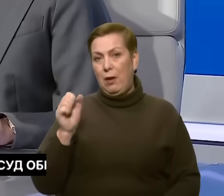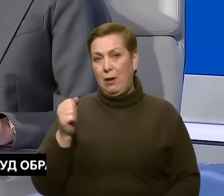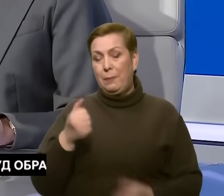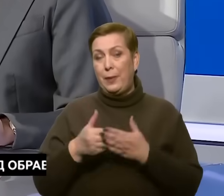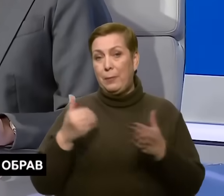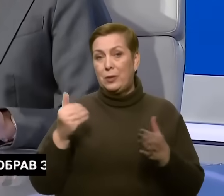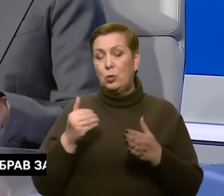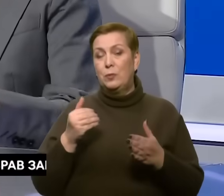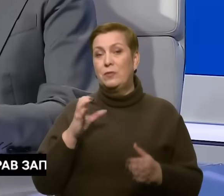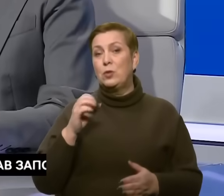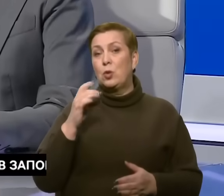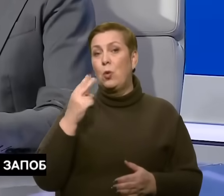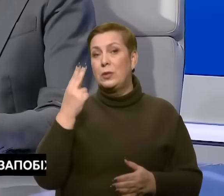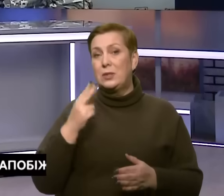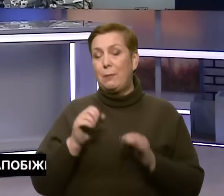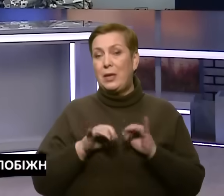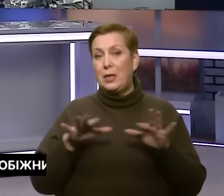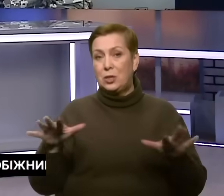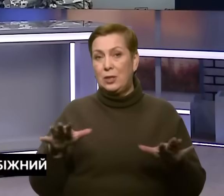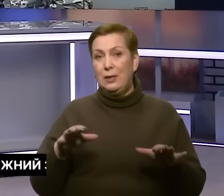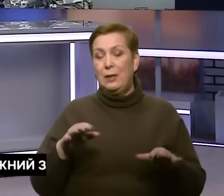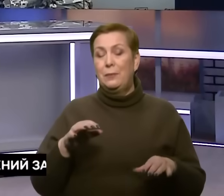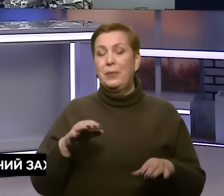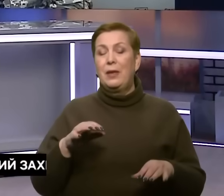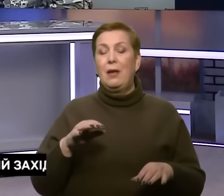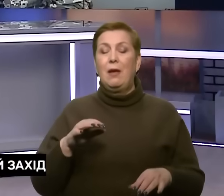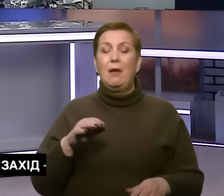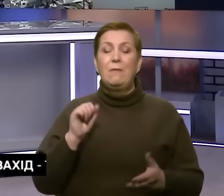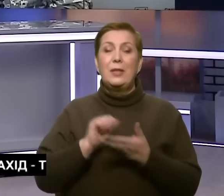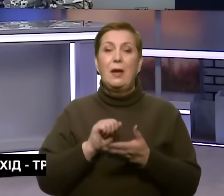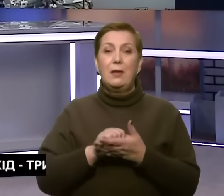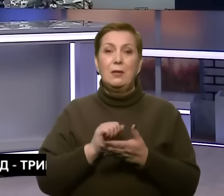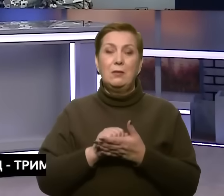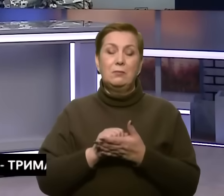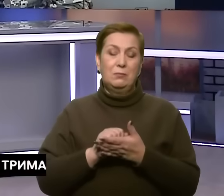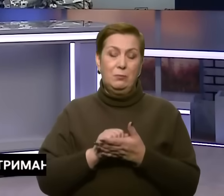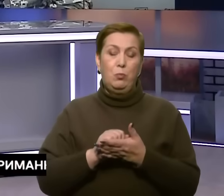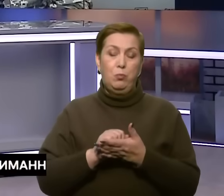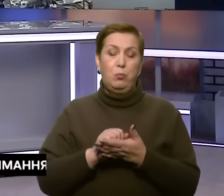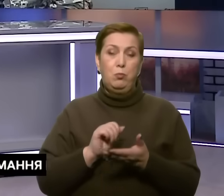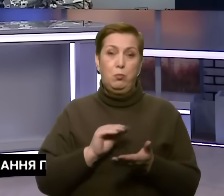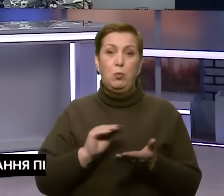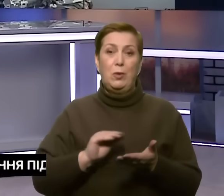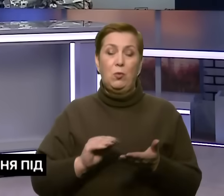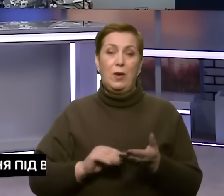напередодні в соцмережі X в аккаунті угорського видання «Вишеград-24» опублікували таку інформацію.